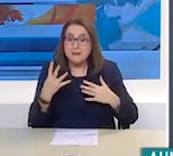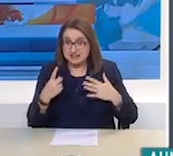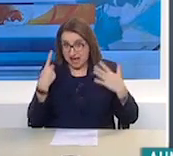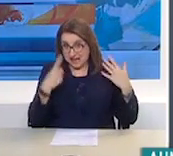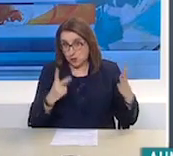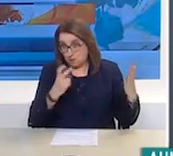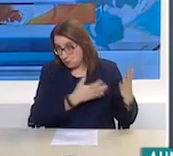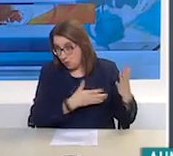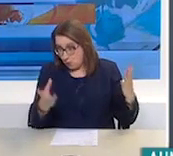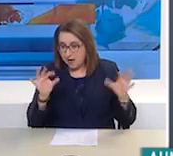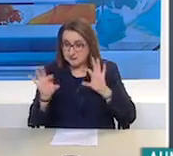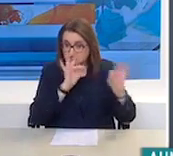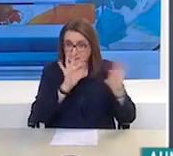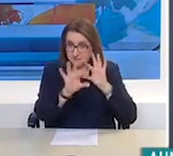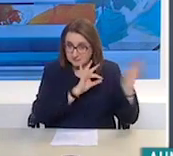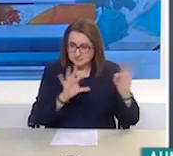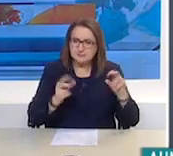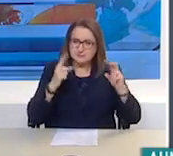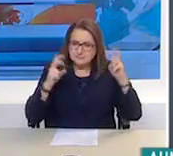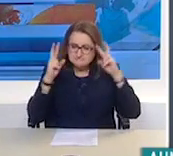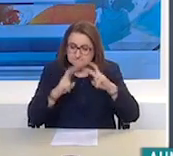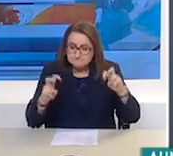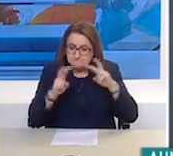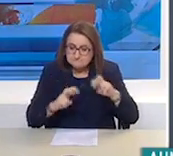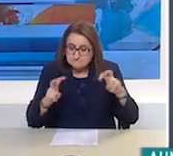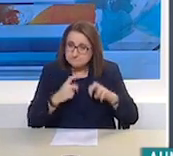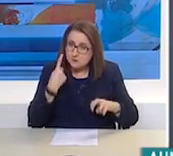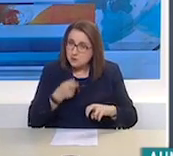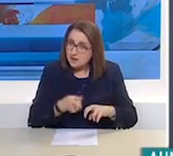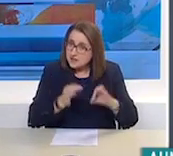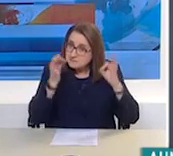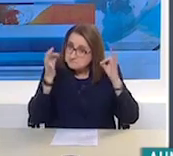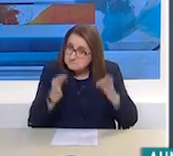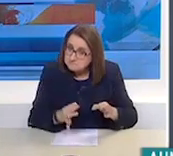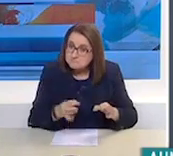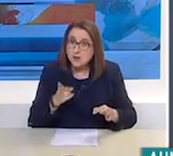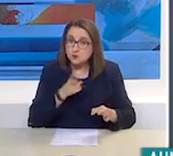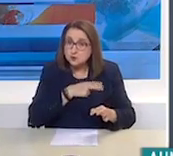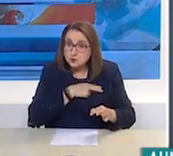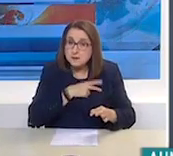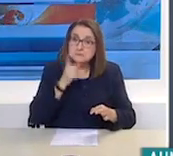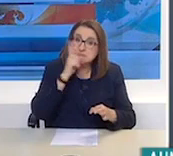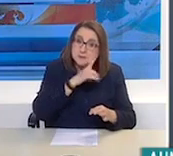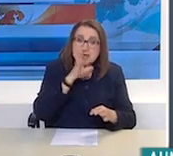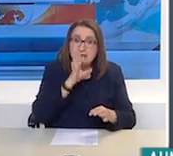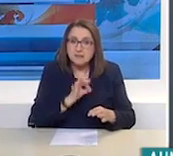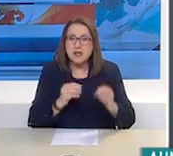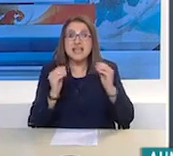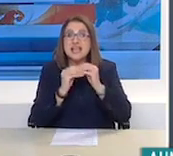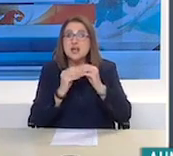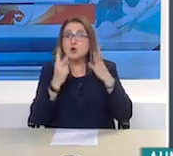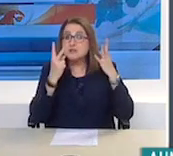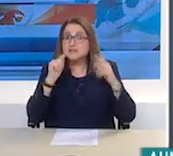με συγκεκριμένη βαθμολόγηση ως προς την επιστημονική ορθότητα αυτών που αναφέρονται. Οι ερευνητές διαπίστωσαν πως το